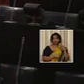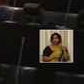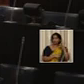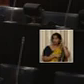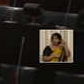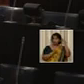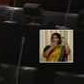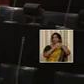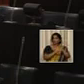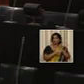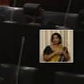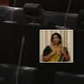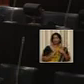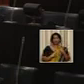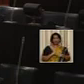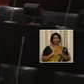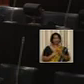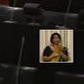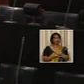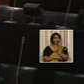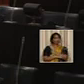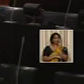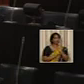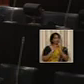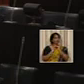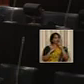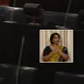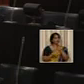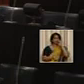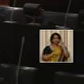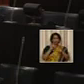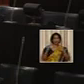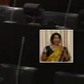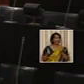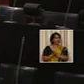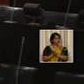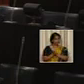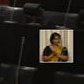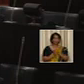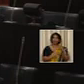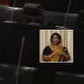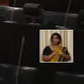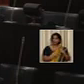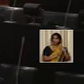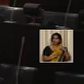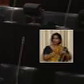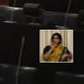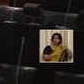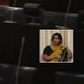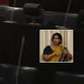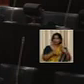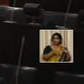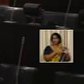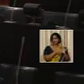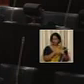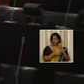ඒ රටේ ඇතුලේ අපේ රටේ කලින් තානාපති කාර්යාලයේ හිටපු ඇතැම් නිලධාරීන් සමග එකතු වෙලා සහ ලංකාවේ ඇතැම් දේශපාලඥයෝ සම්බන්ධ